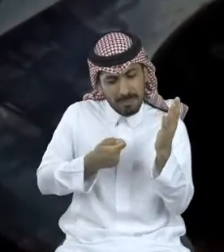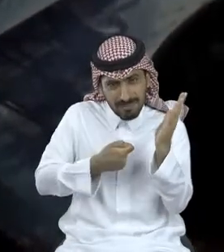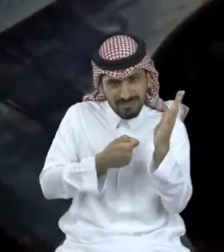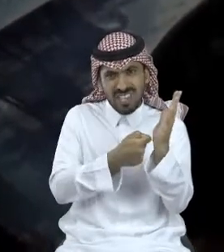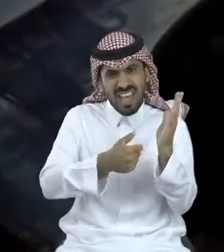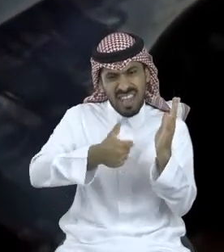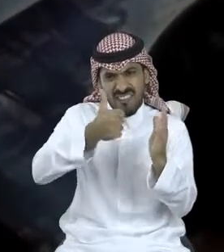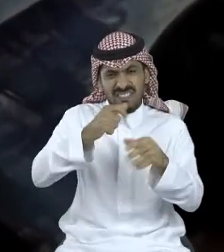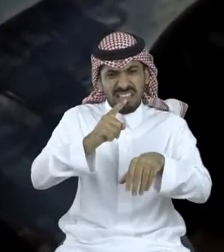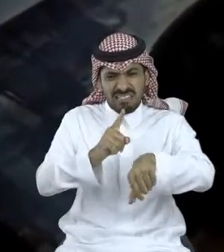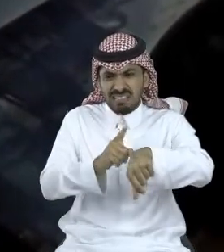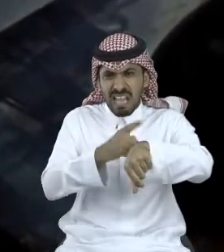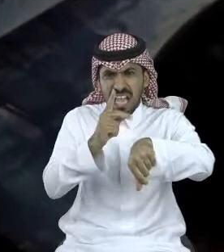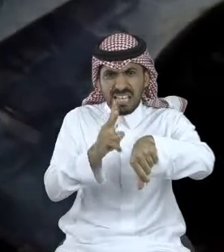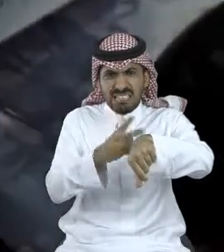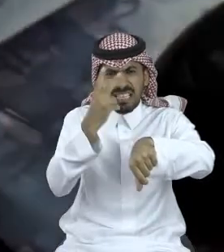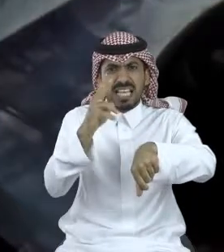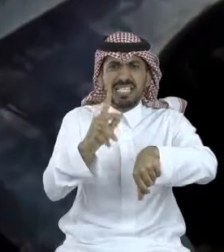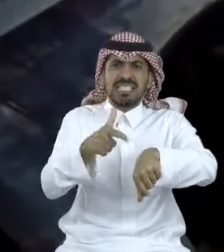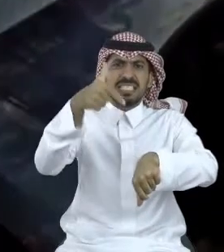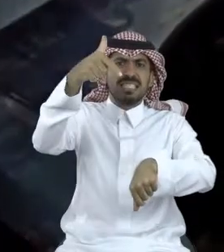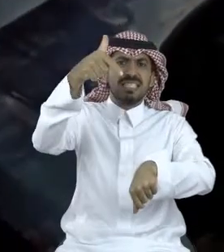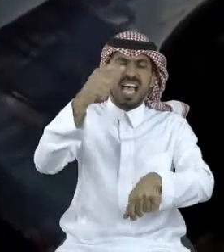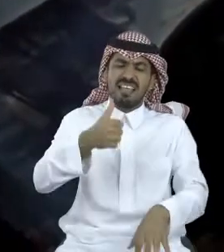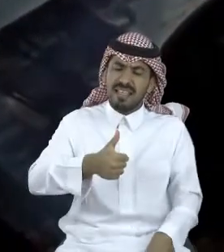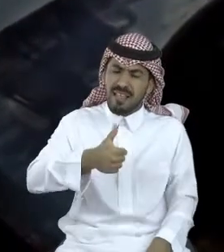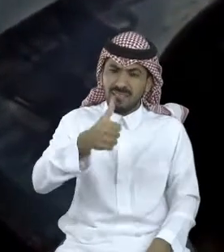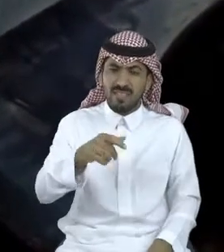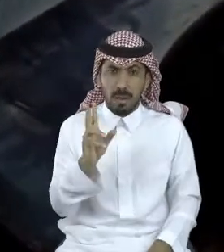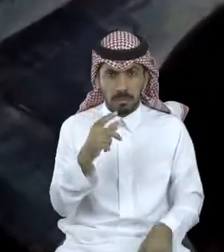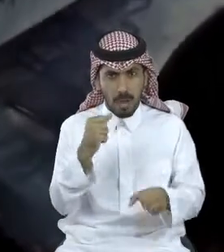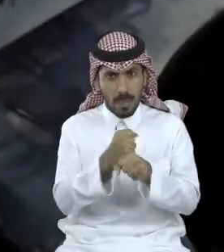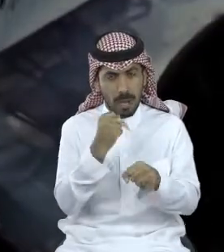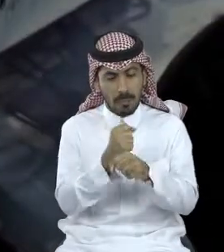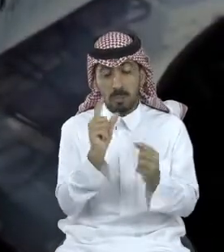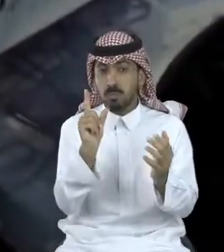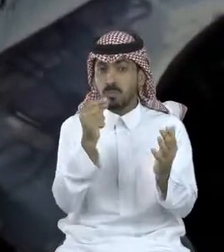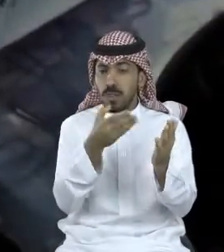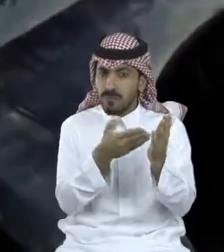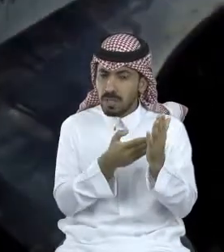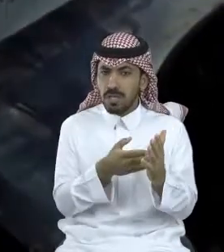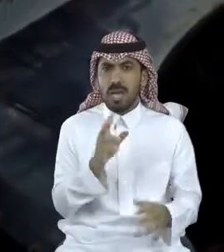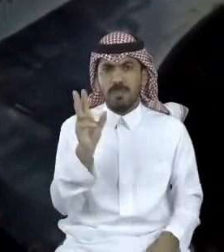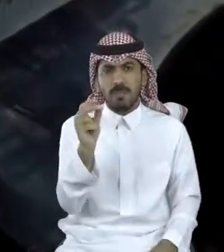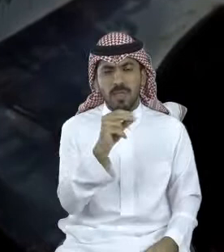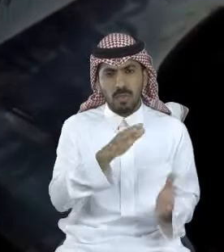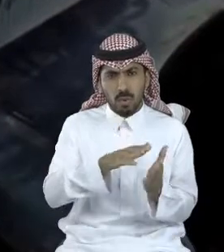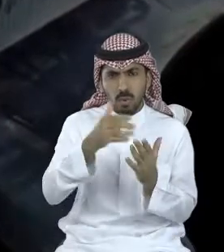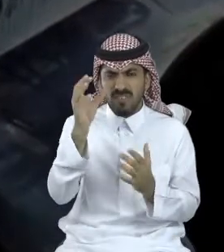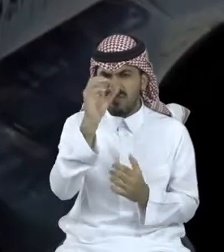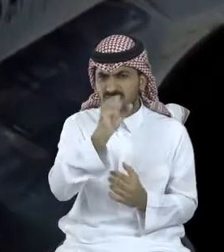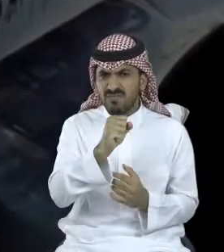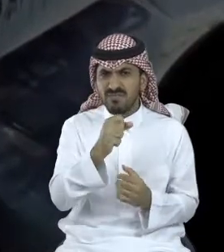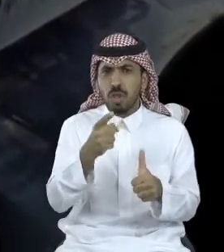2 يوم و6 ساعات. لما نروح لنفس السيتنجز حقت الساعه، فيها اعدادات مره عجبتني، طبعا انه توضح لها نايت مود اللي هو نمط